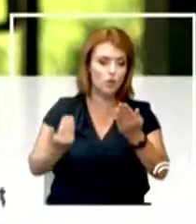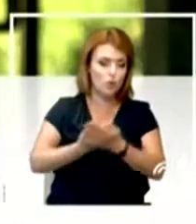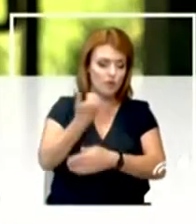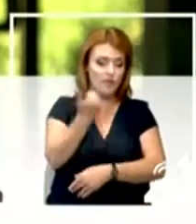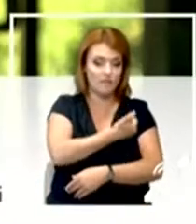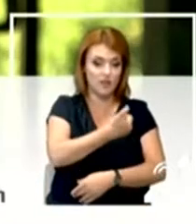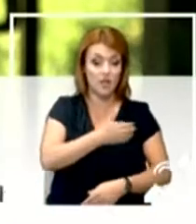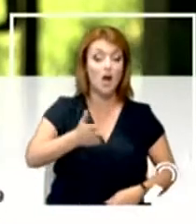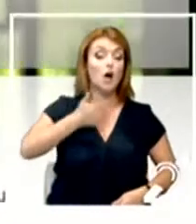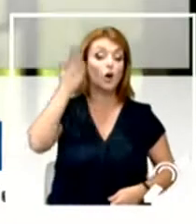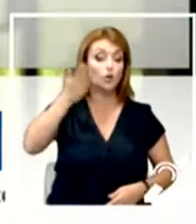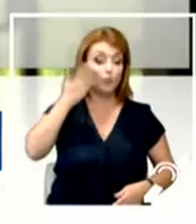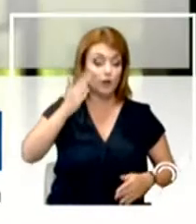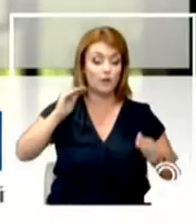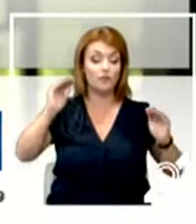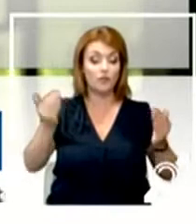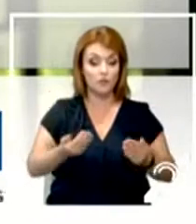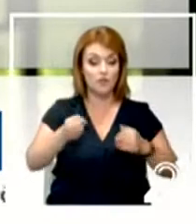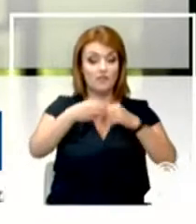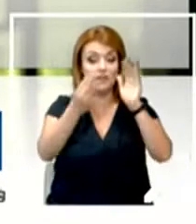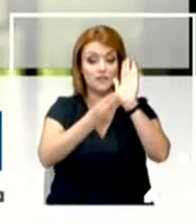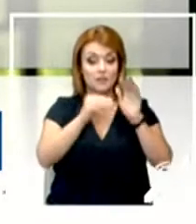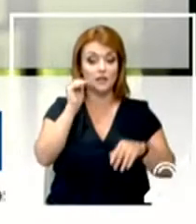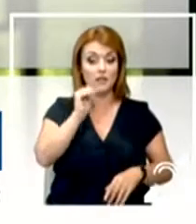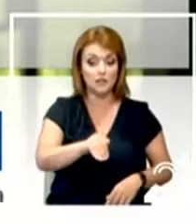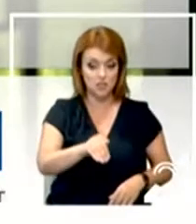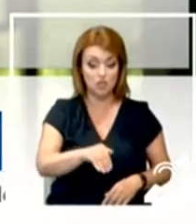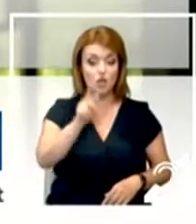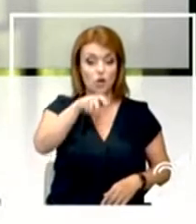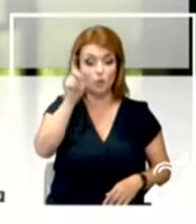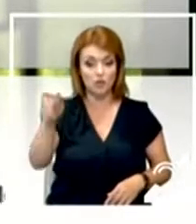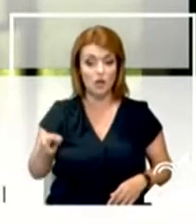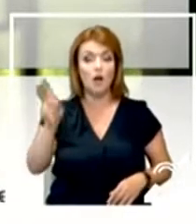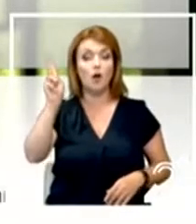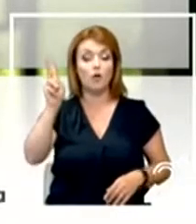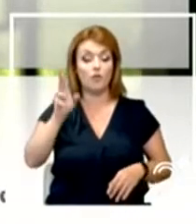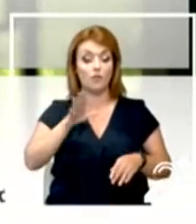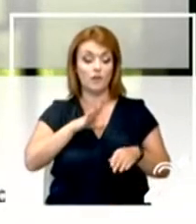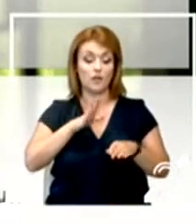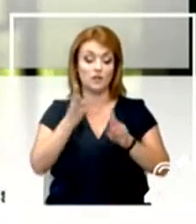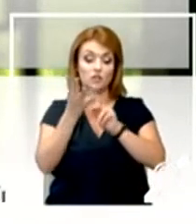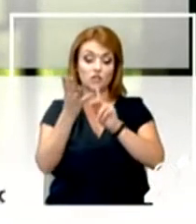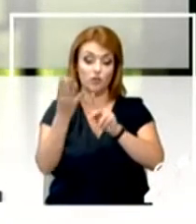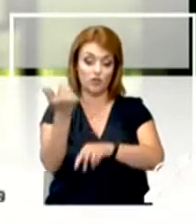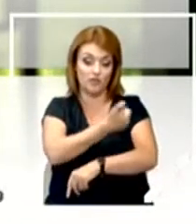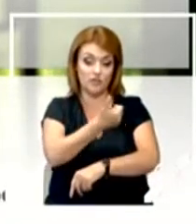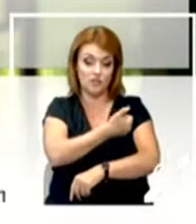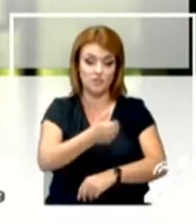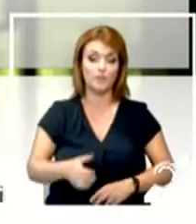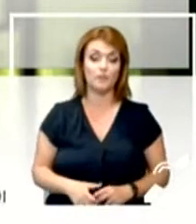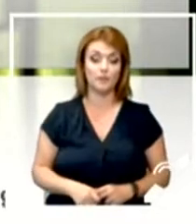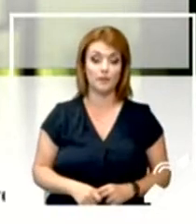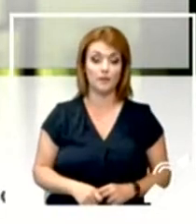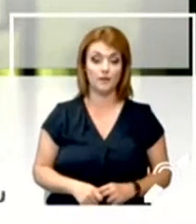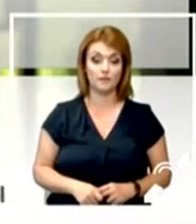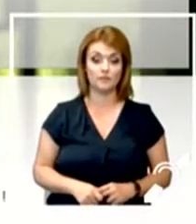noiembrie. În România, mai puțin de 18.000 de persoane și-au făcut doza a patra, adică sub 0,7% dintre cei care au și rapelul.